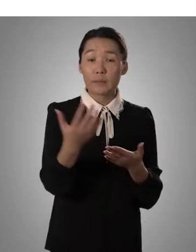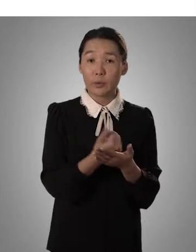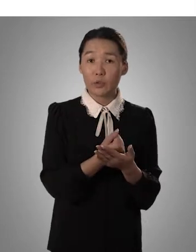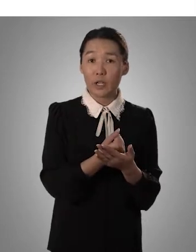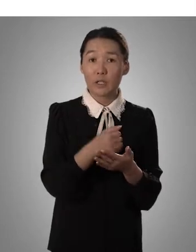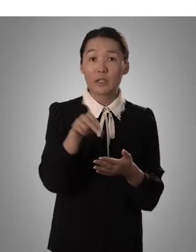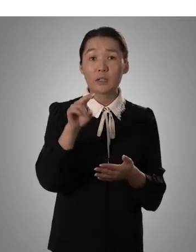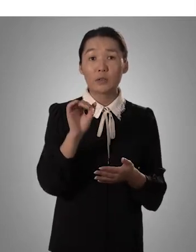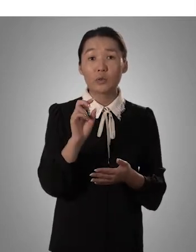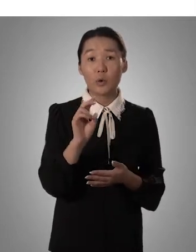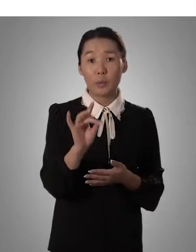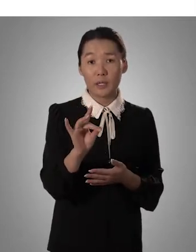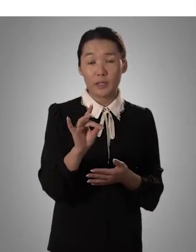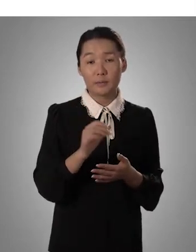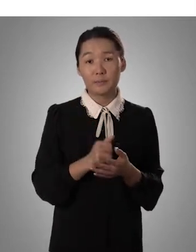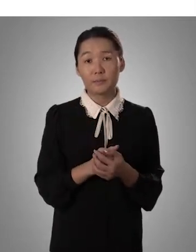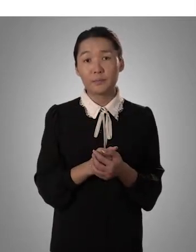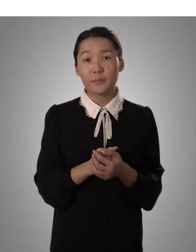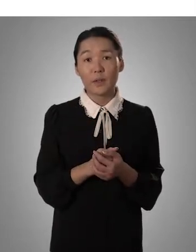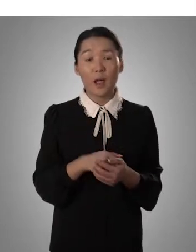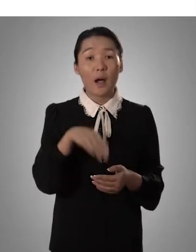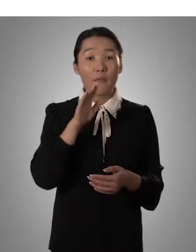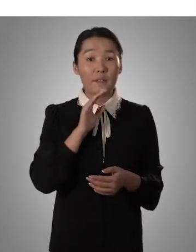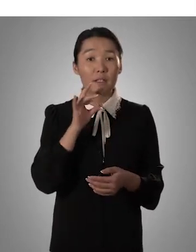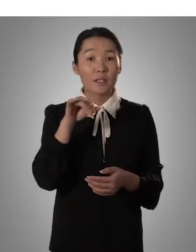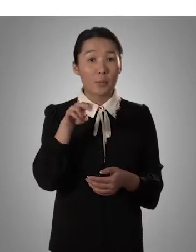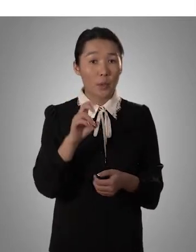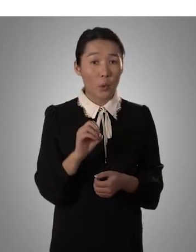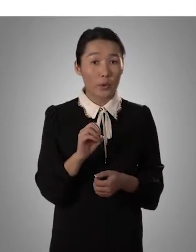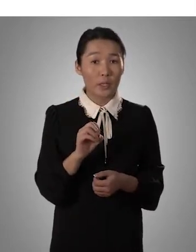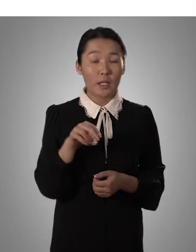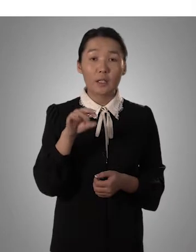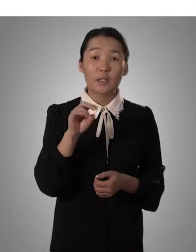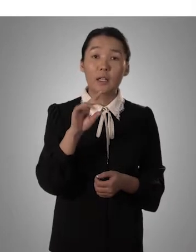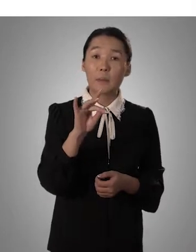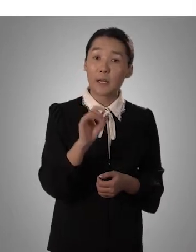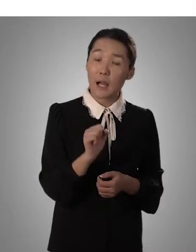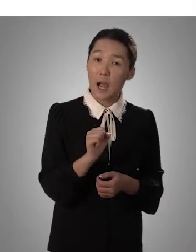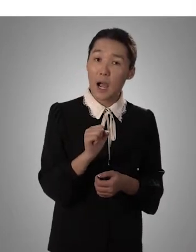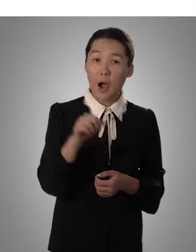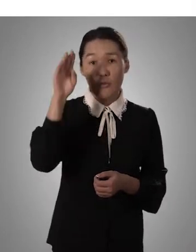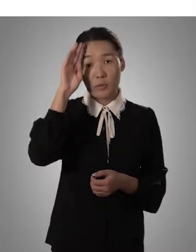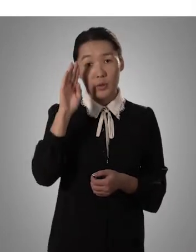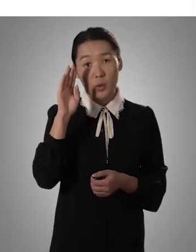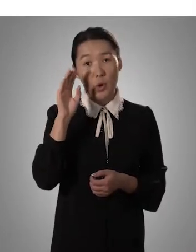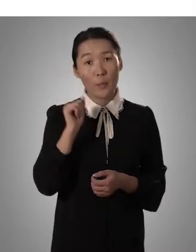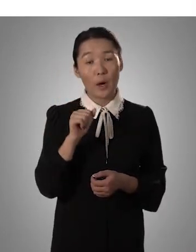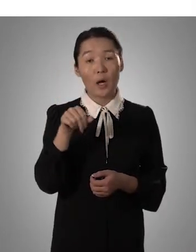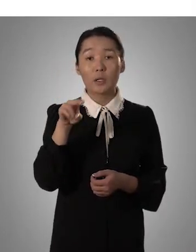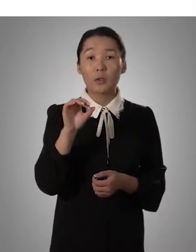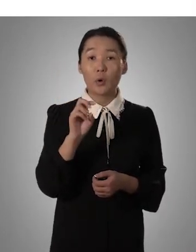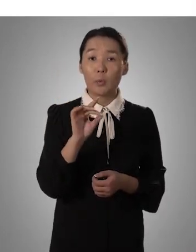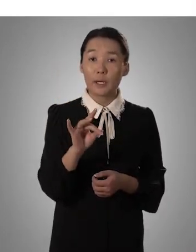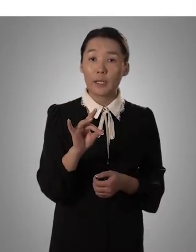добр в женском роде добра в мужском роде добр